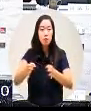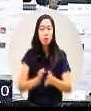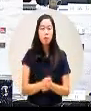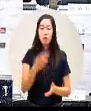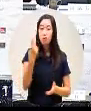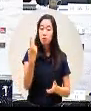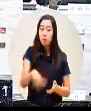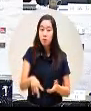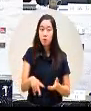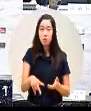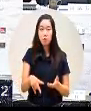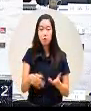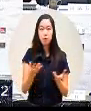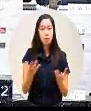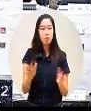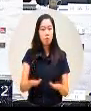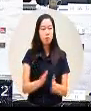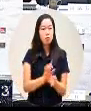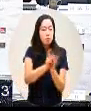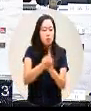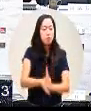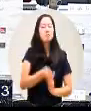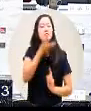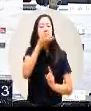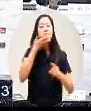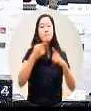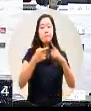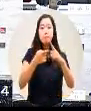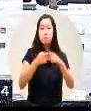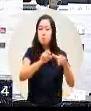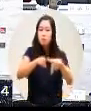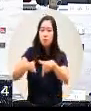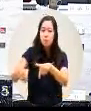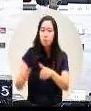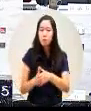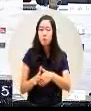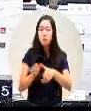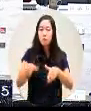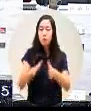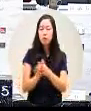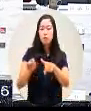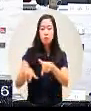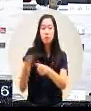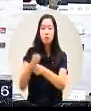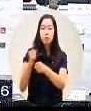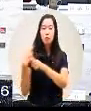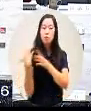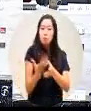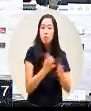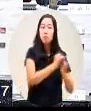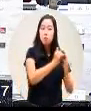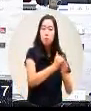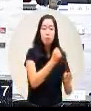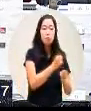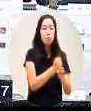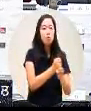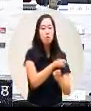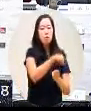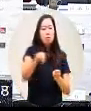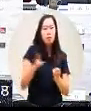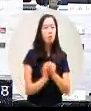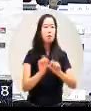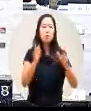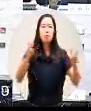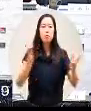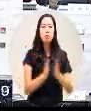是已经私人的企业，啊，是公办民营啊，拢总毋是。啊，你既